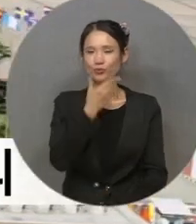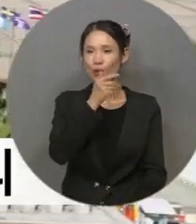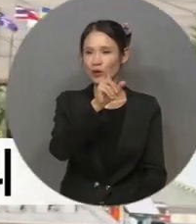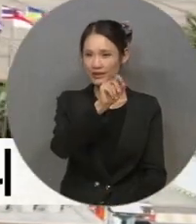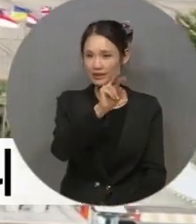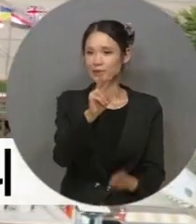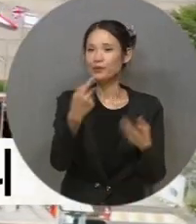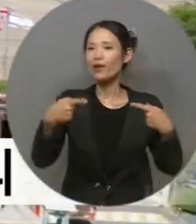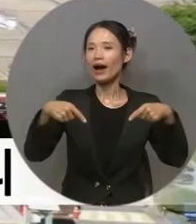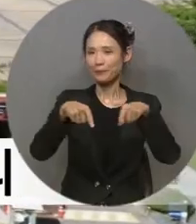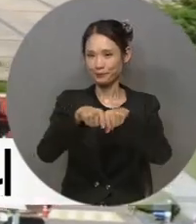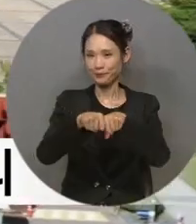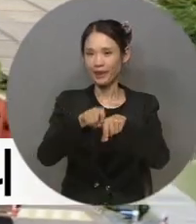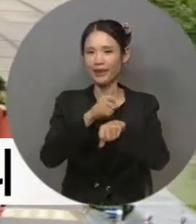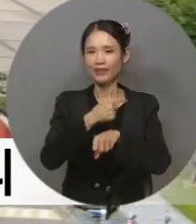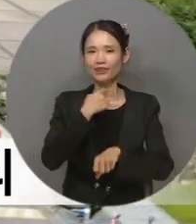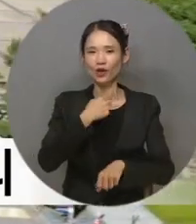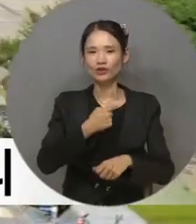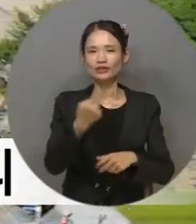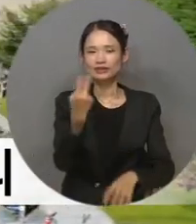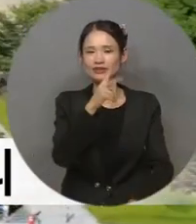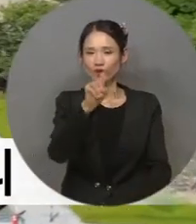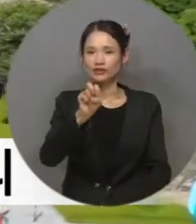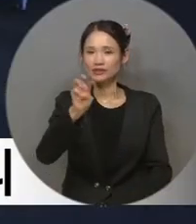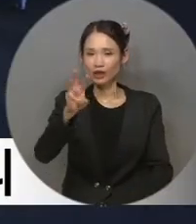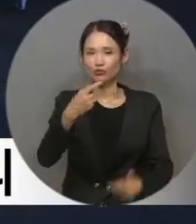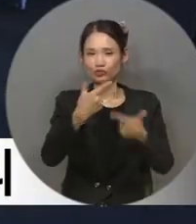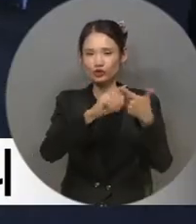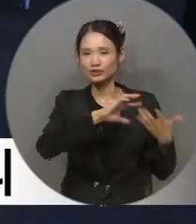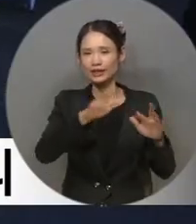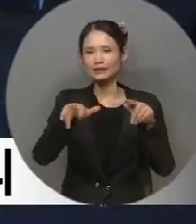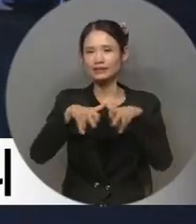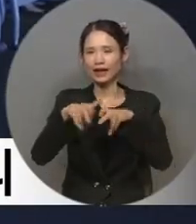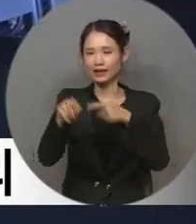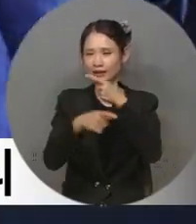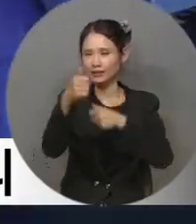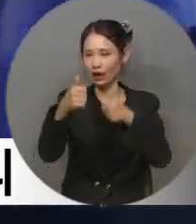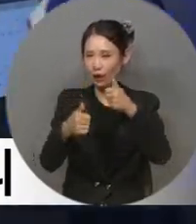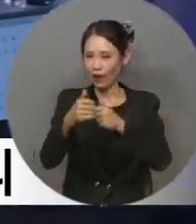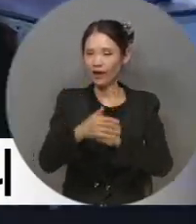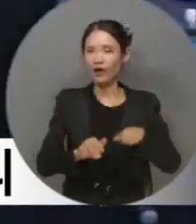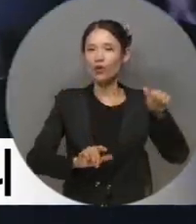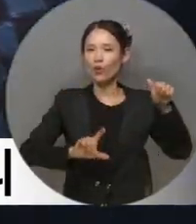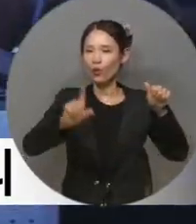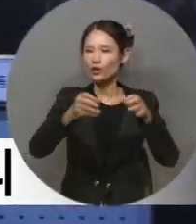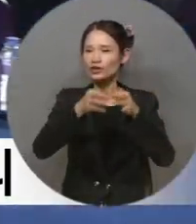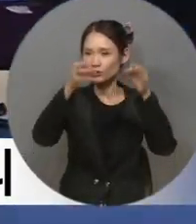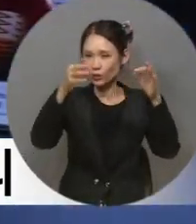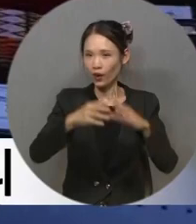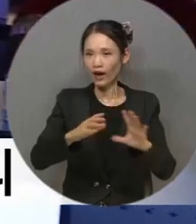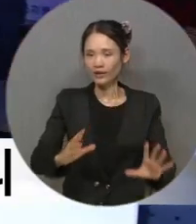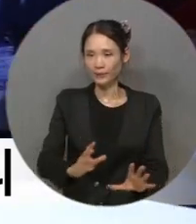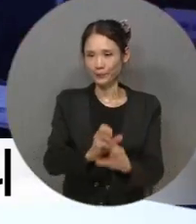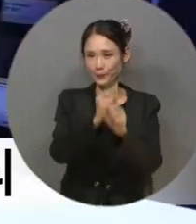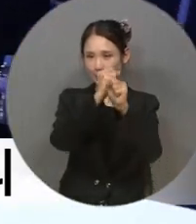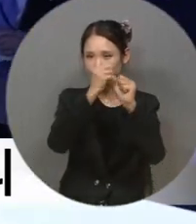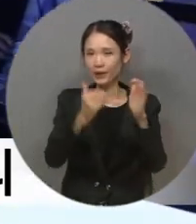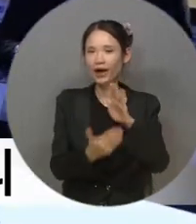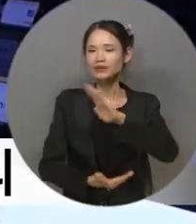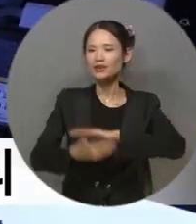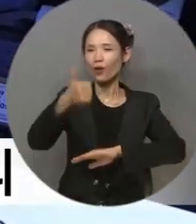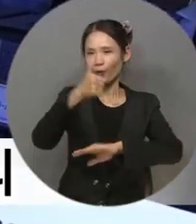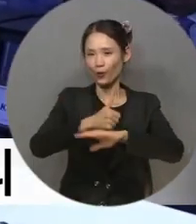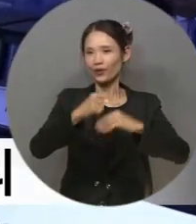복지TV와 함께한 2023 부산 세계장애인대회가 지난 11일 닷새간의 여정을 마무리하고 성황리에 막을